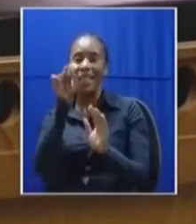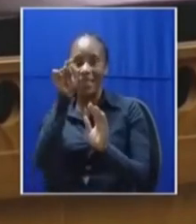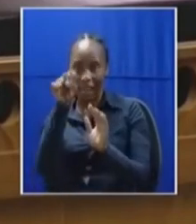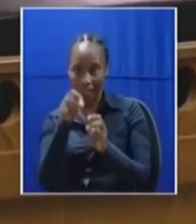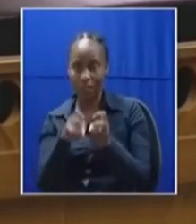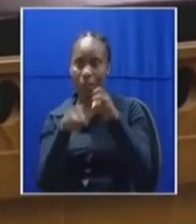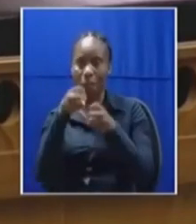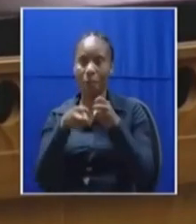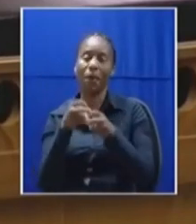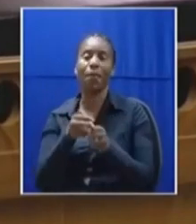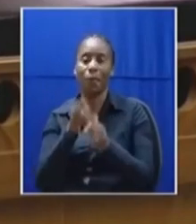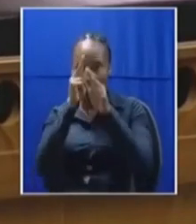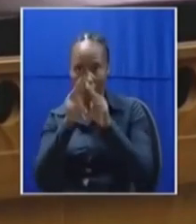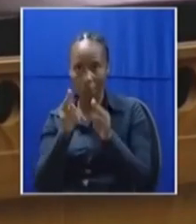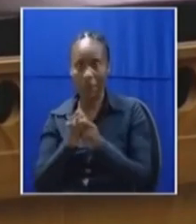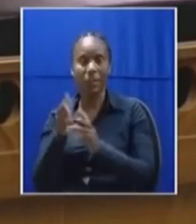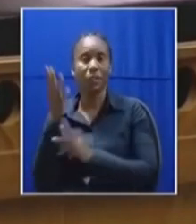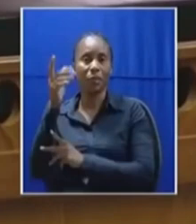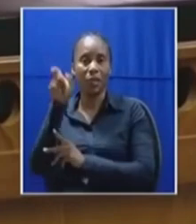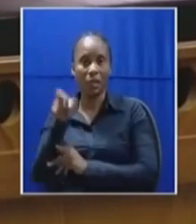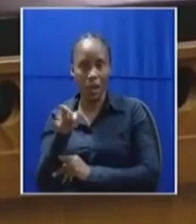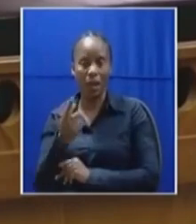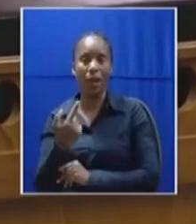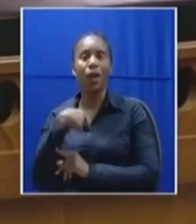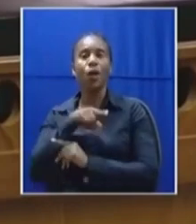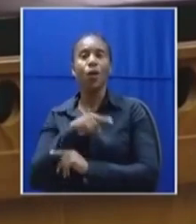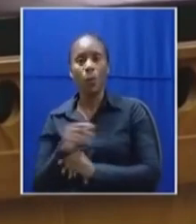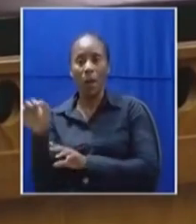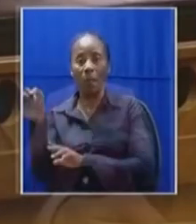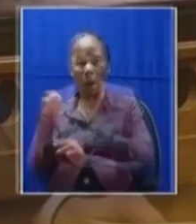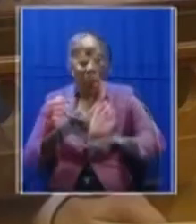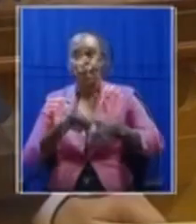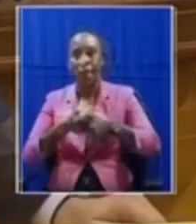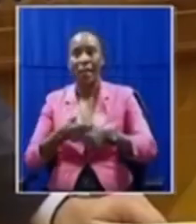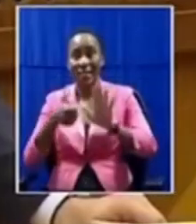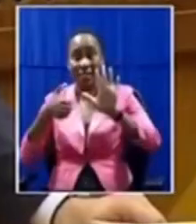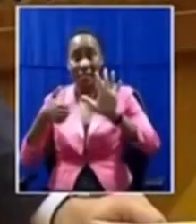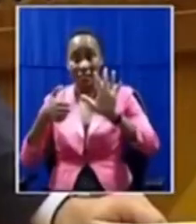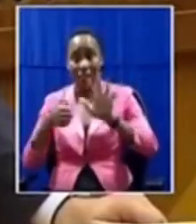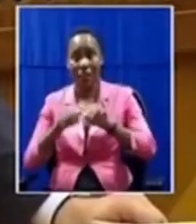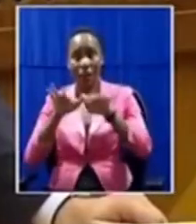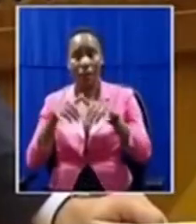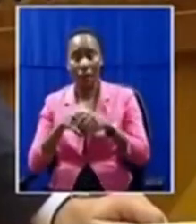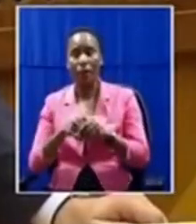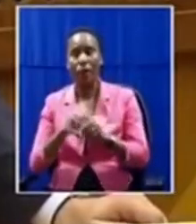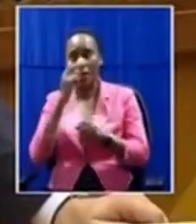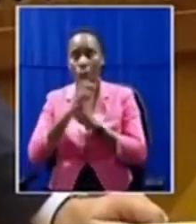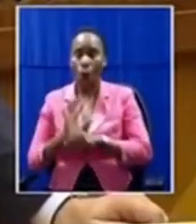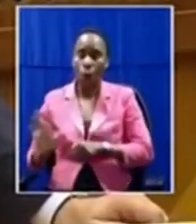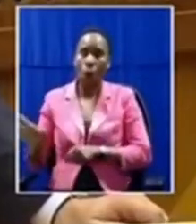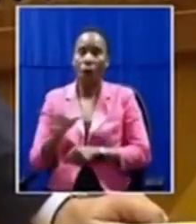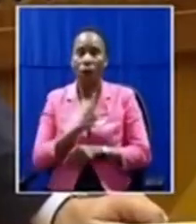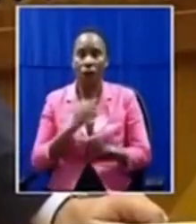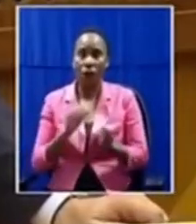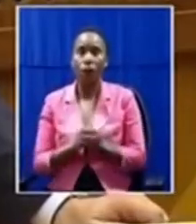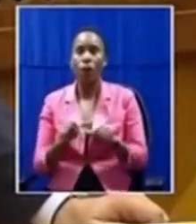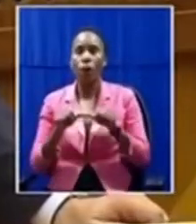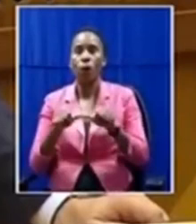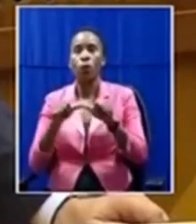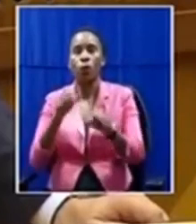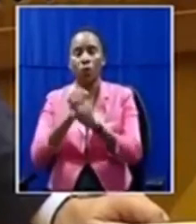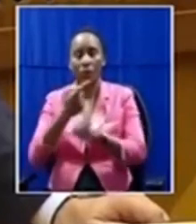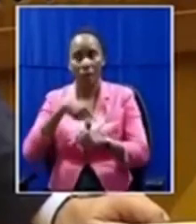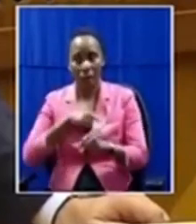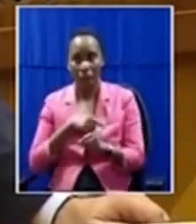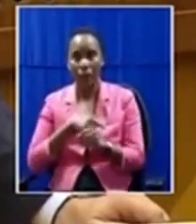en racistiese wetgewing soos BEE en Affirmative Action. Hoe hulle dit gaan doen met net 2.38% gaan my te